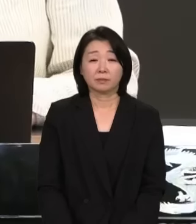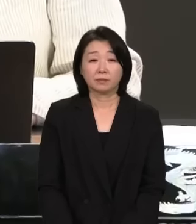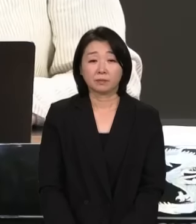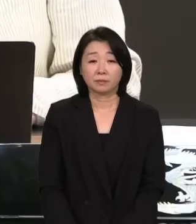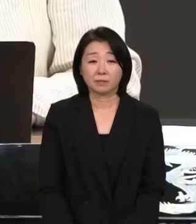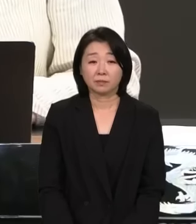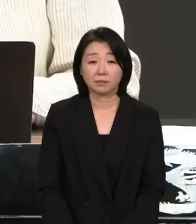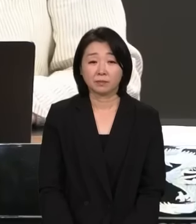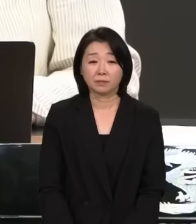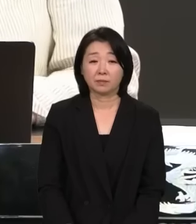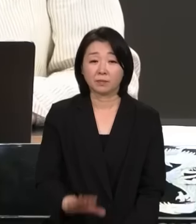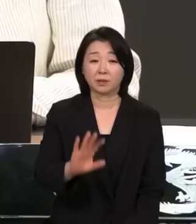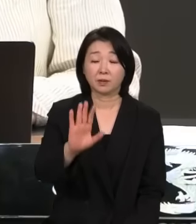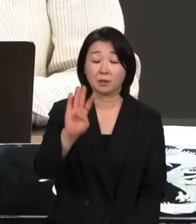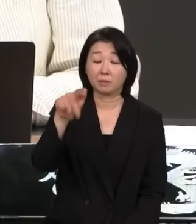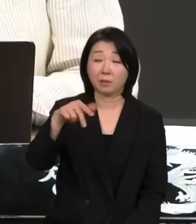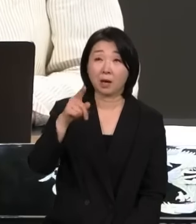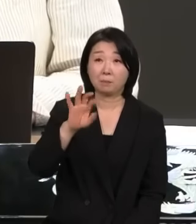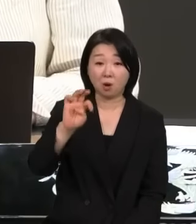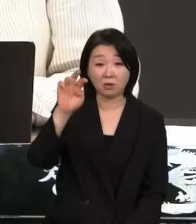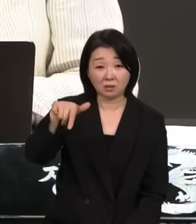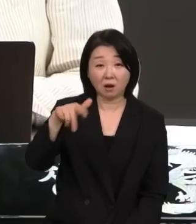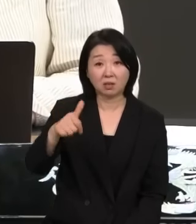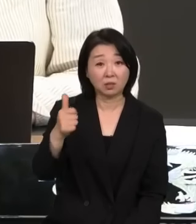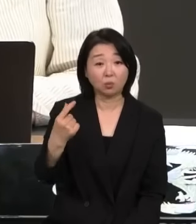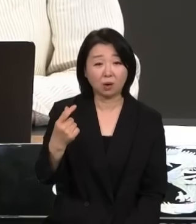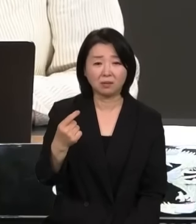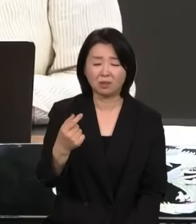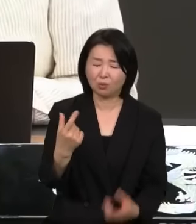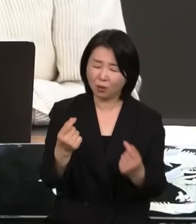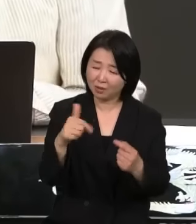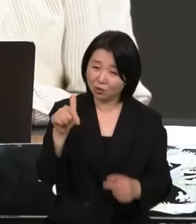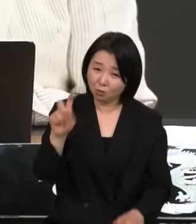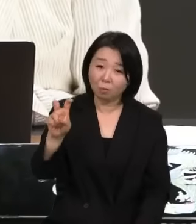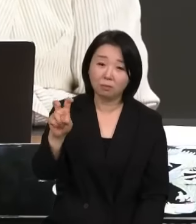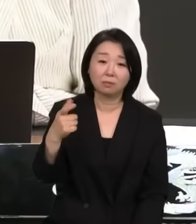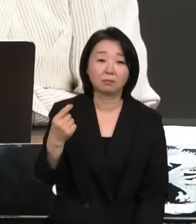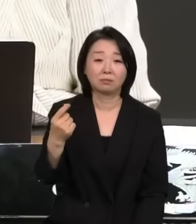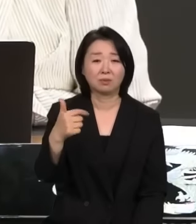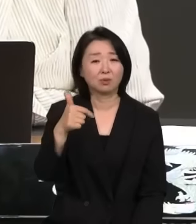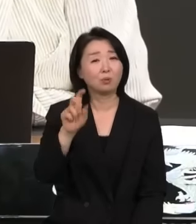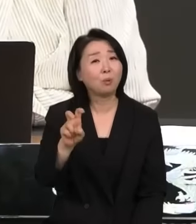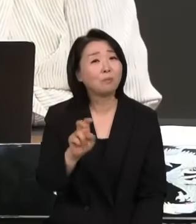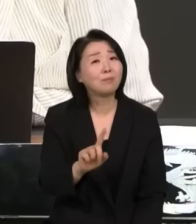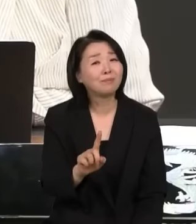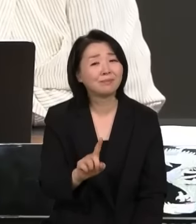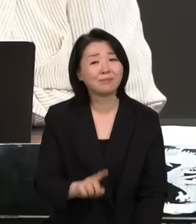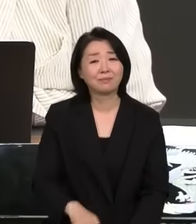그니까 박병석 박병석 의장도 마찬가지였고요 똑같은 놈들이지 같은 놈